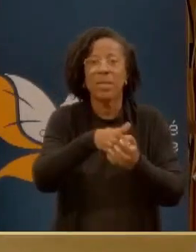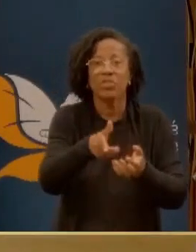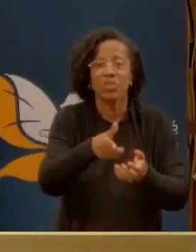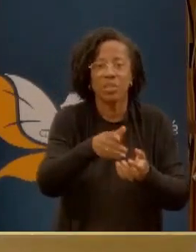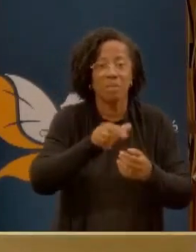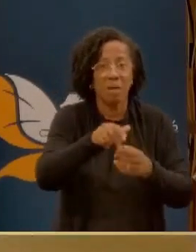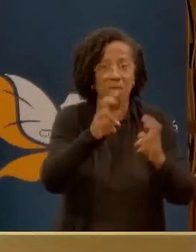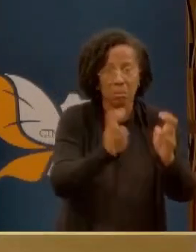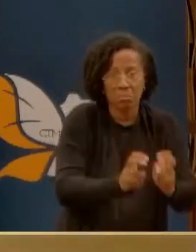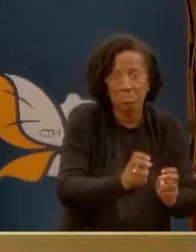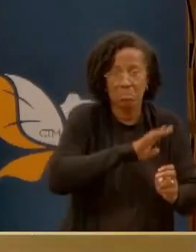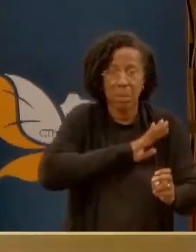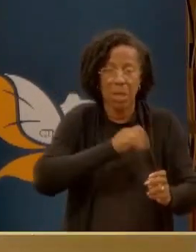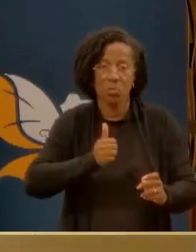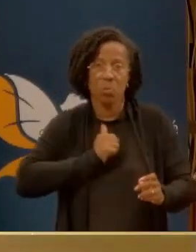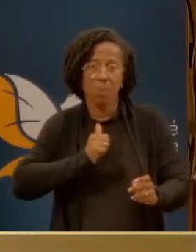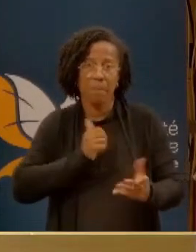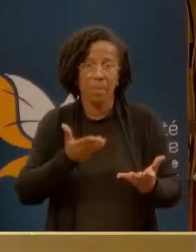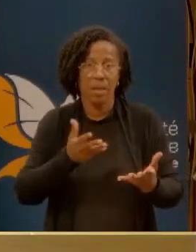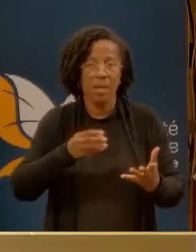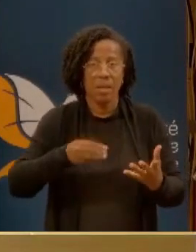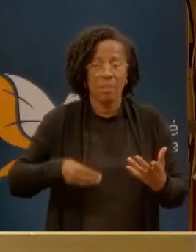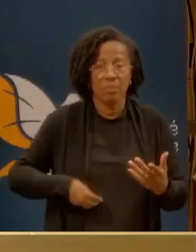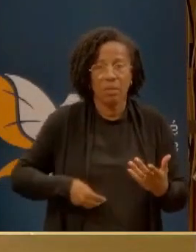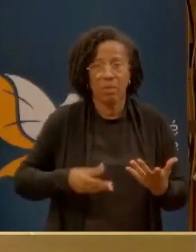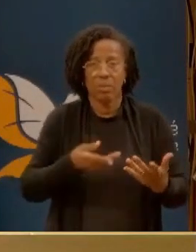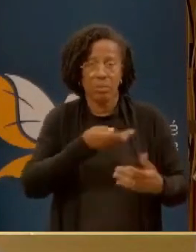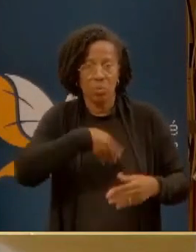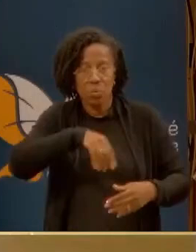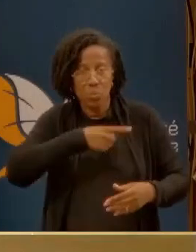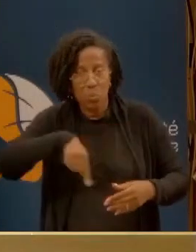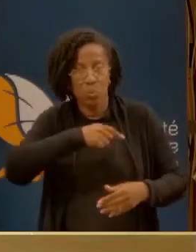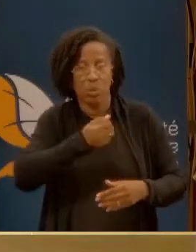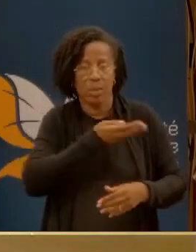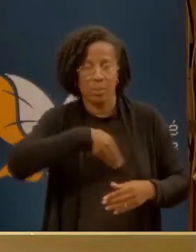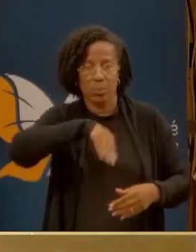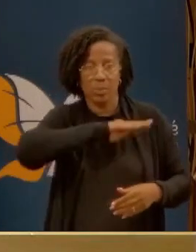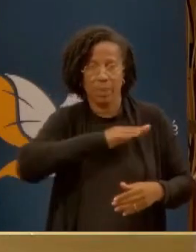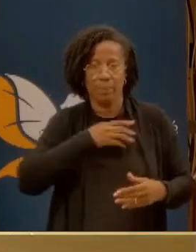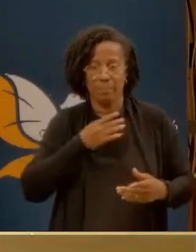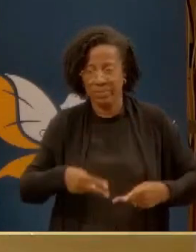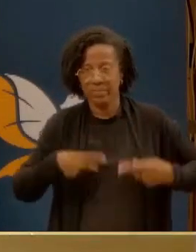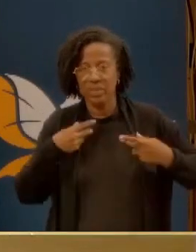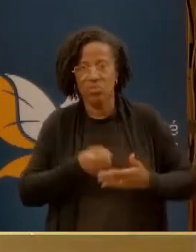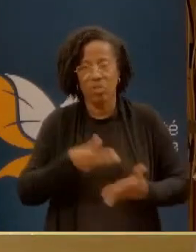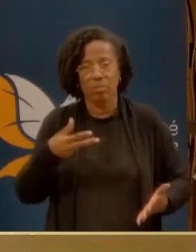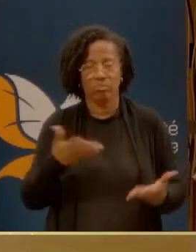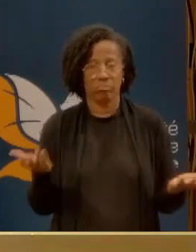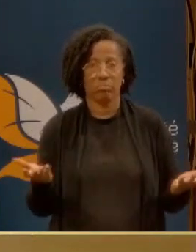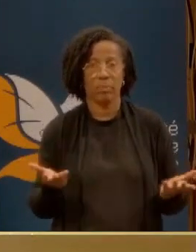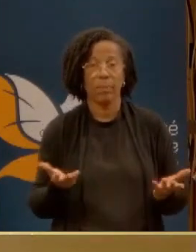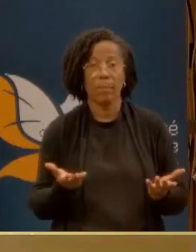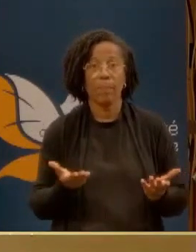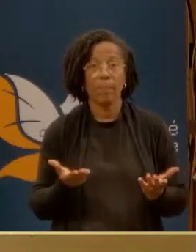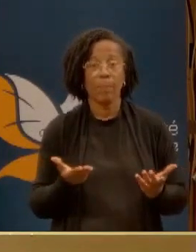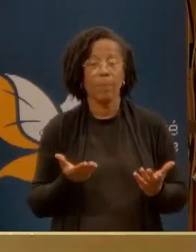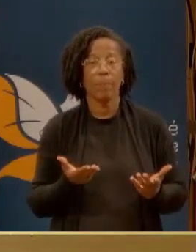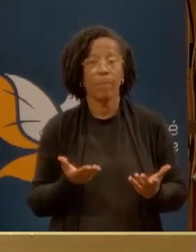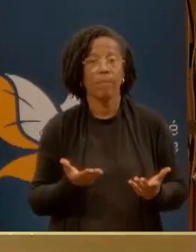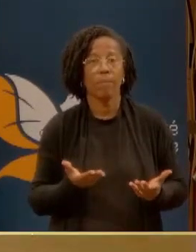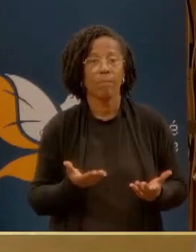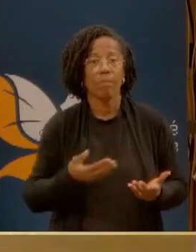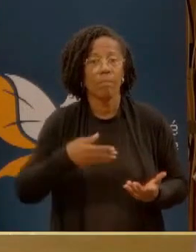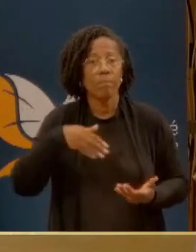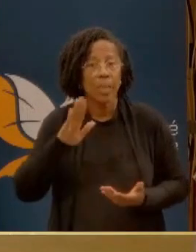baisser, c'est nous qui, nous avons presque, c'est nous qui sommes responsables de la vie chère. Or,